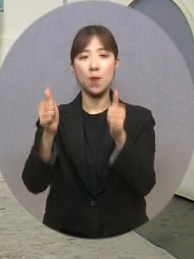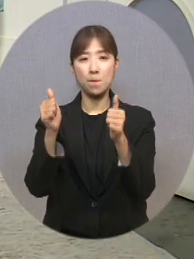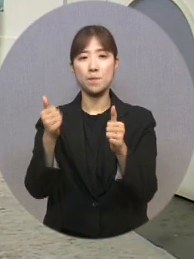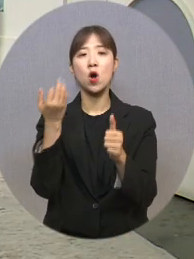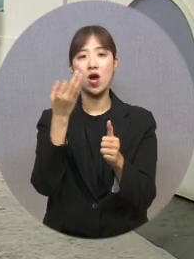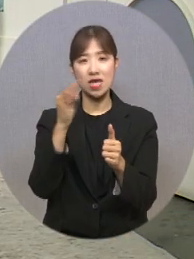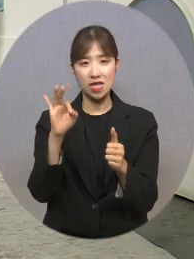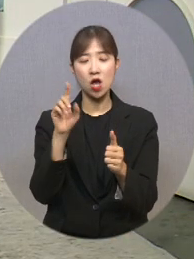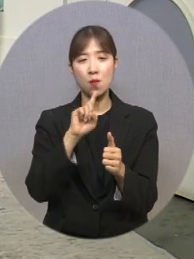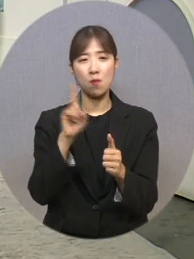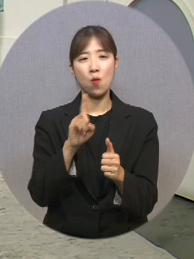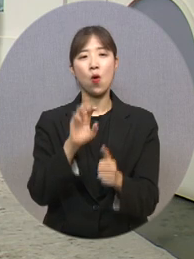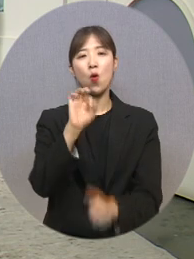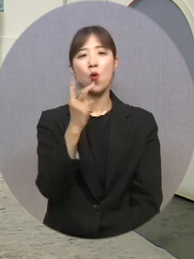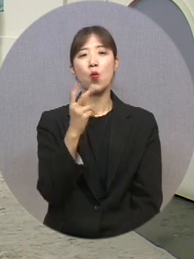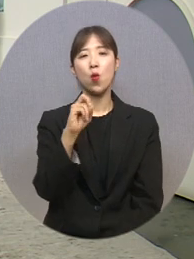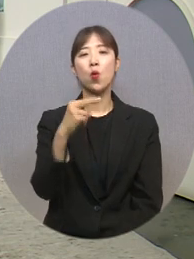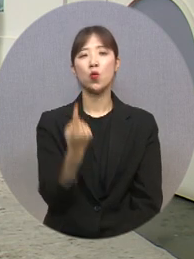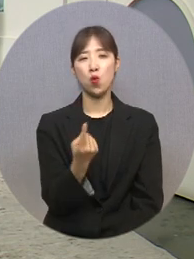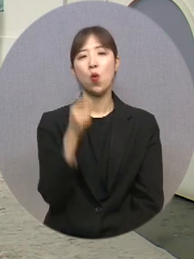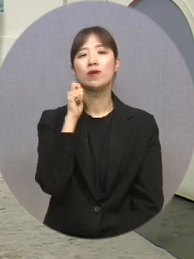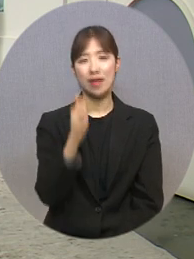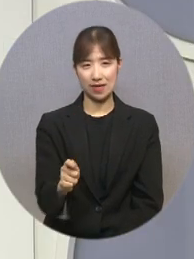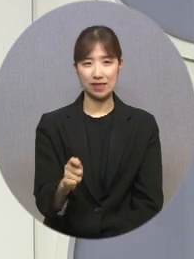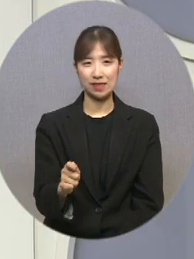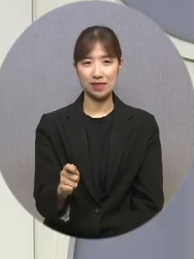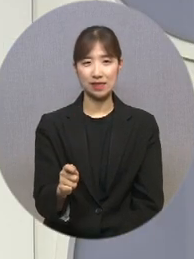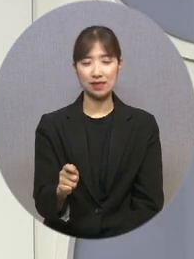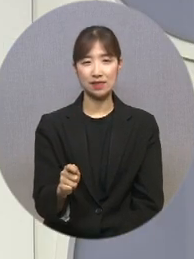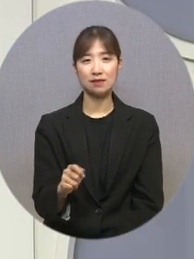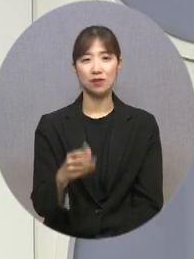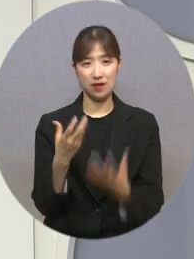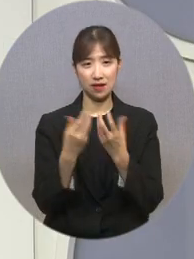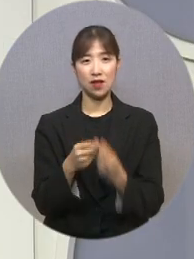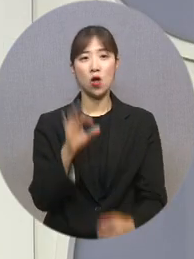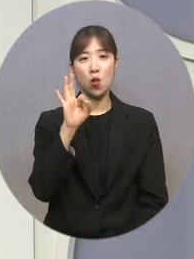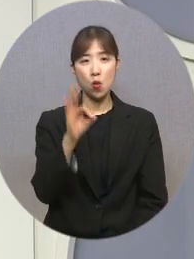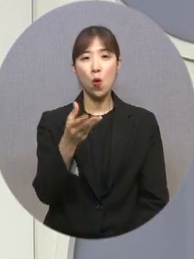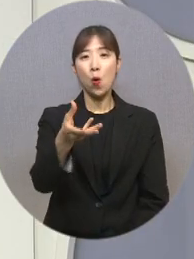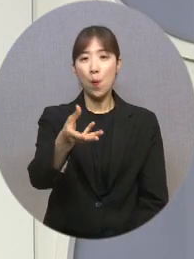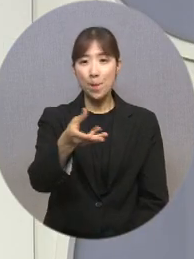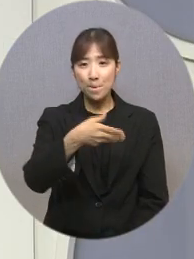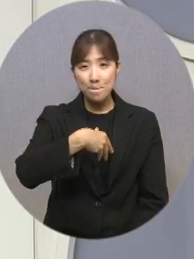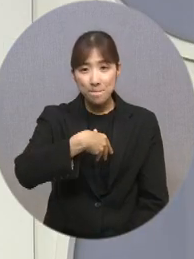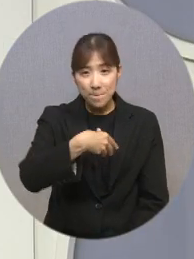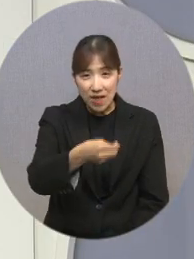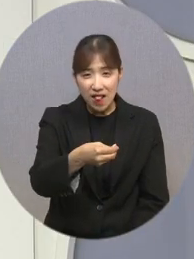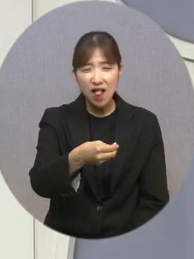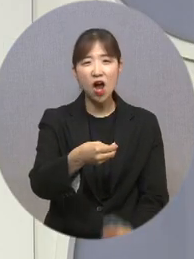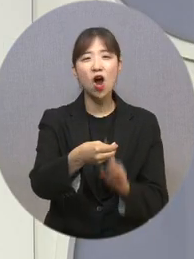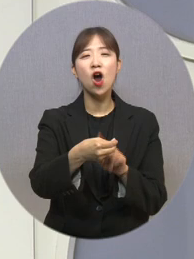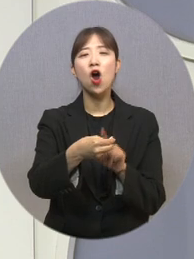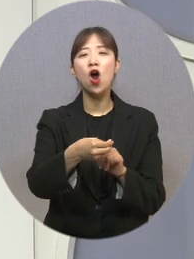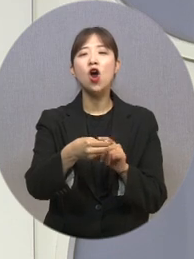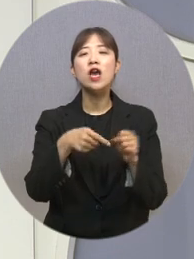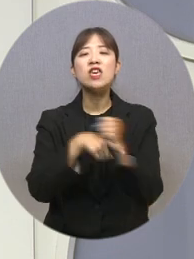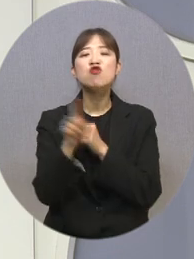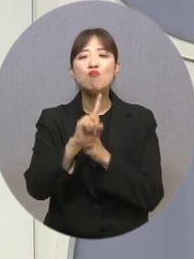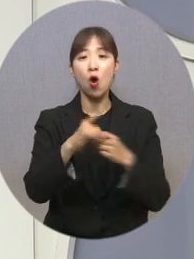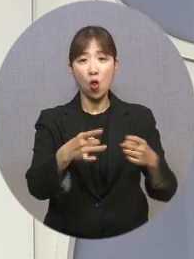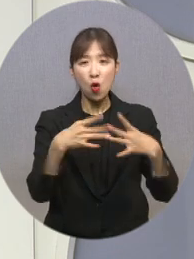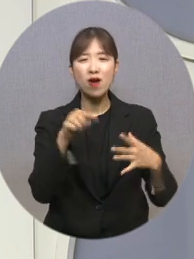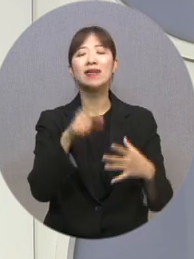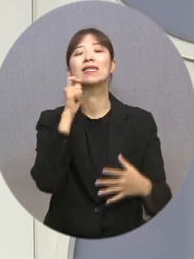인정하는 그 용도 사기라고 합니다. 그러니까 네. 돈을 빌려가는 용도를 속이면 사기죄가 된다는 거거든요.